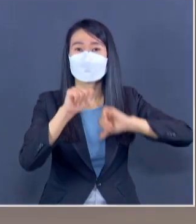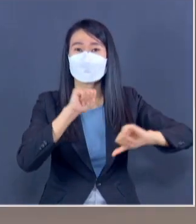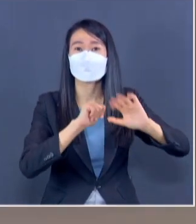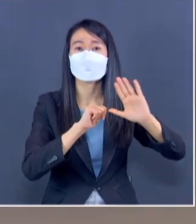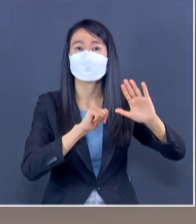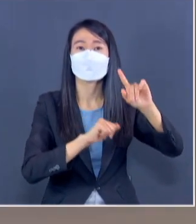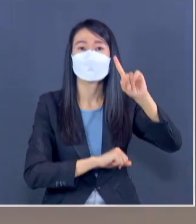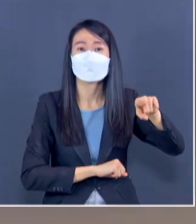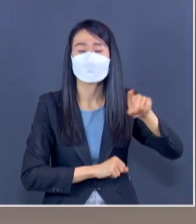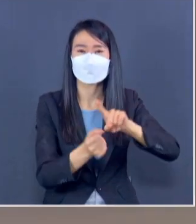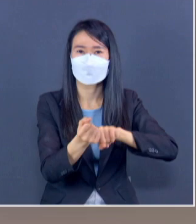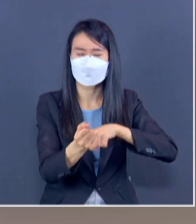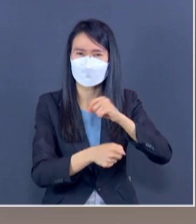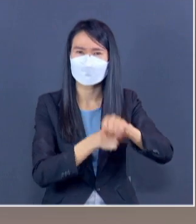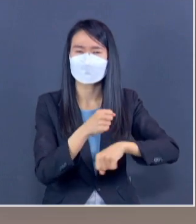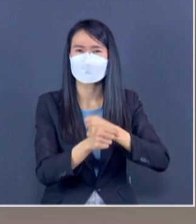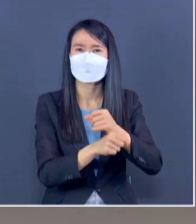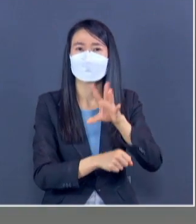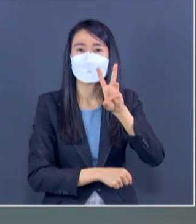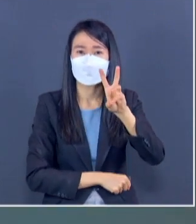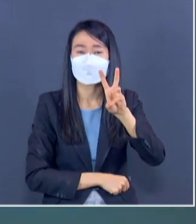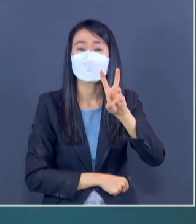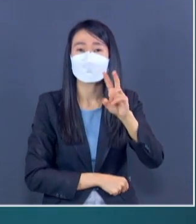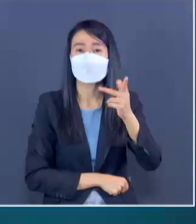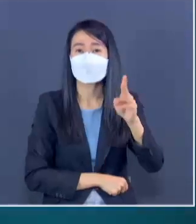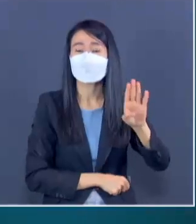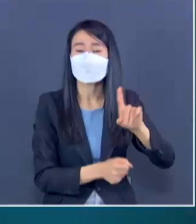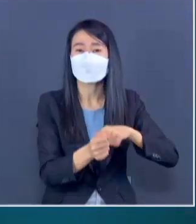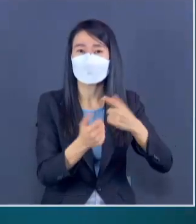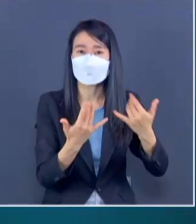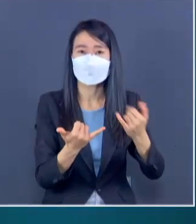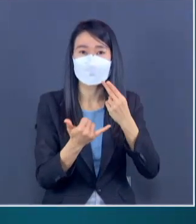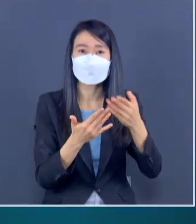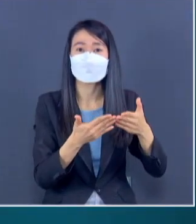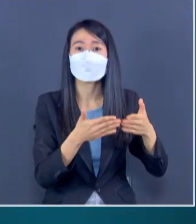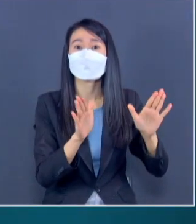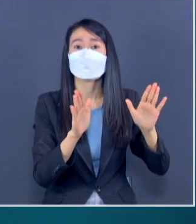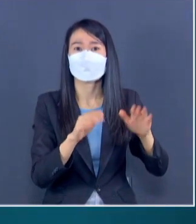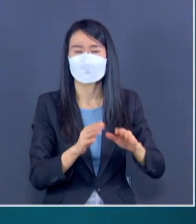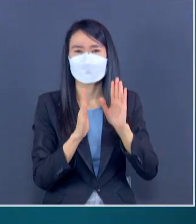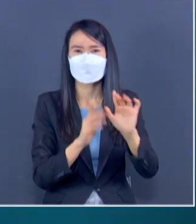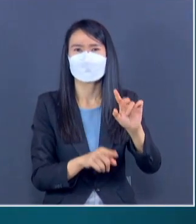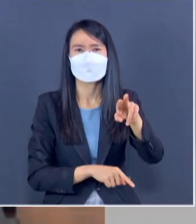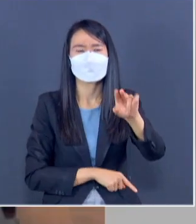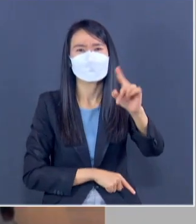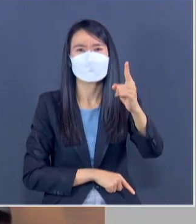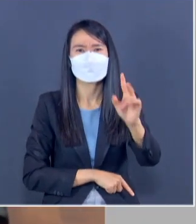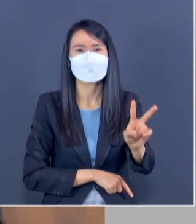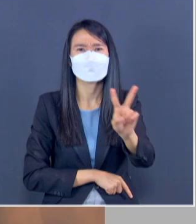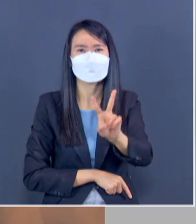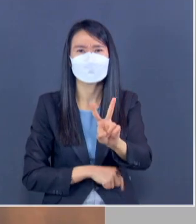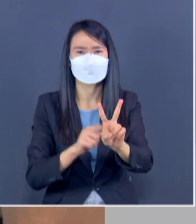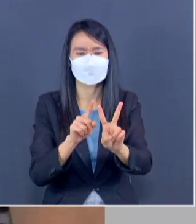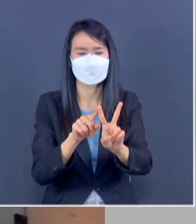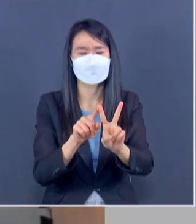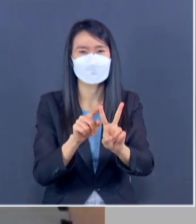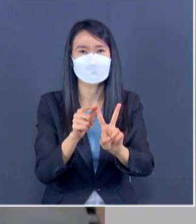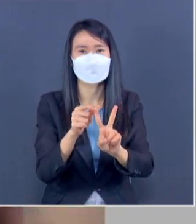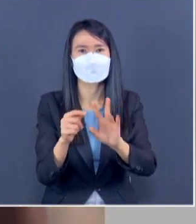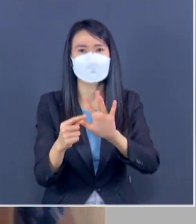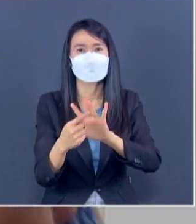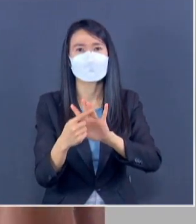ษที่คบหากันมา6ปีนะคะล่าสุดเทเลอร์ก็มีข่าวกับหนุ่มคนใหม่ถึง2คนคนแรกคือเฟ